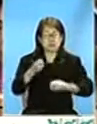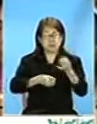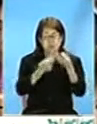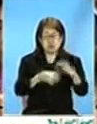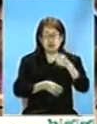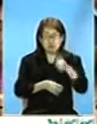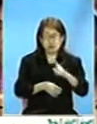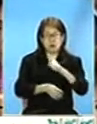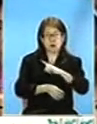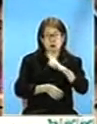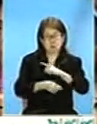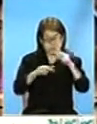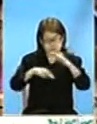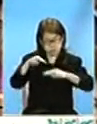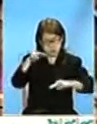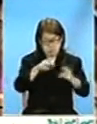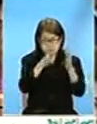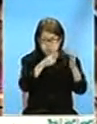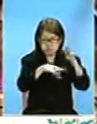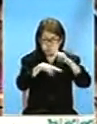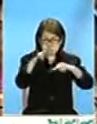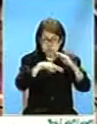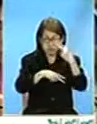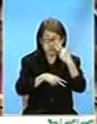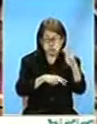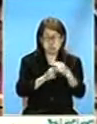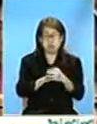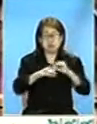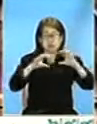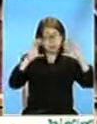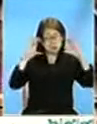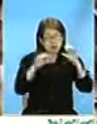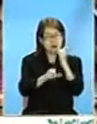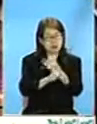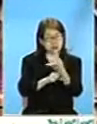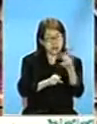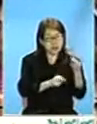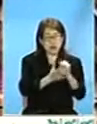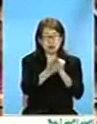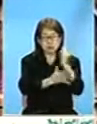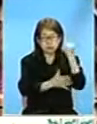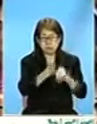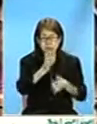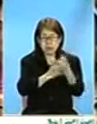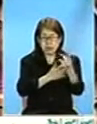ทำหน้าที่ในการตรวจสอบหรือควบคุมการบริหารราชการของฝ่ายรัฐบาล